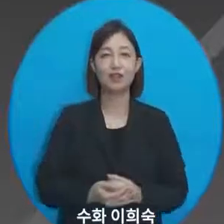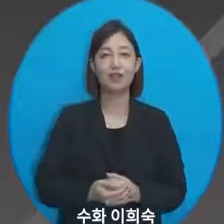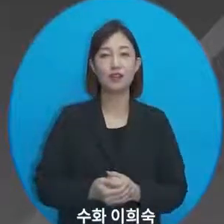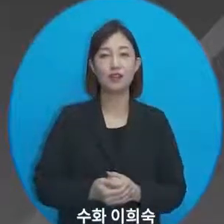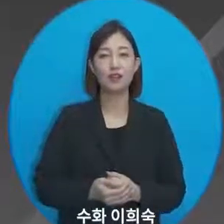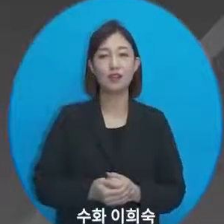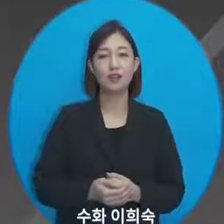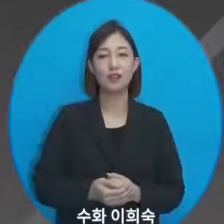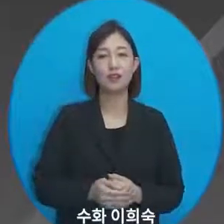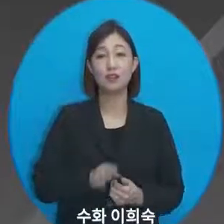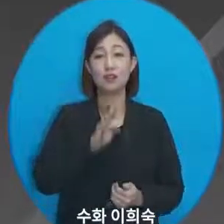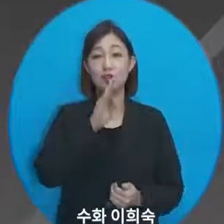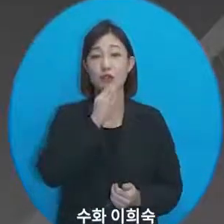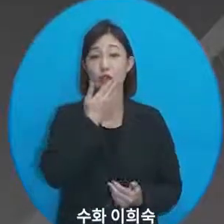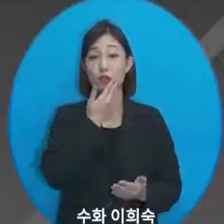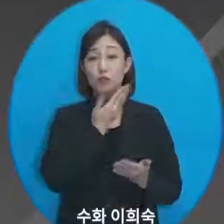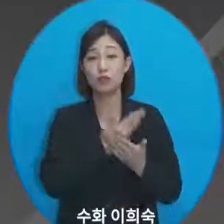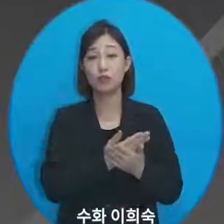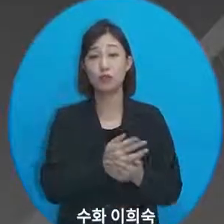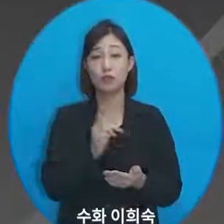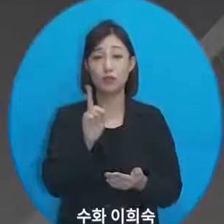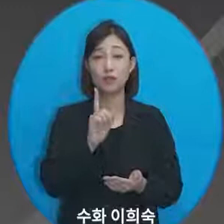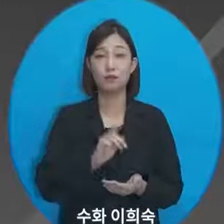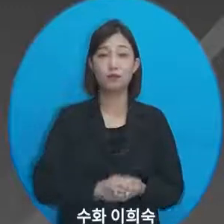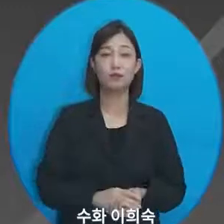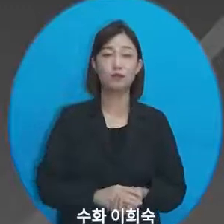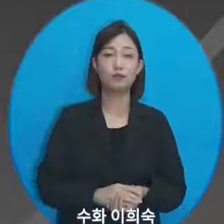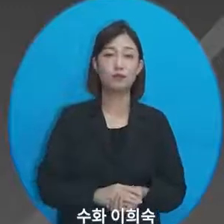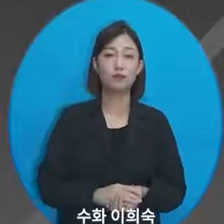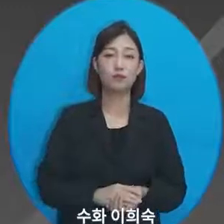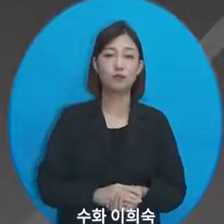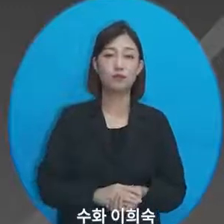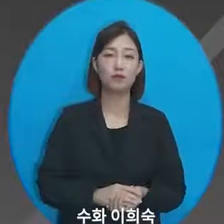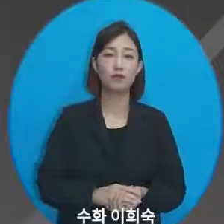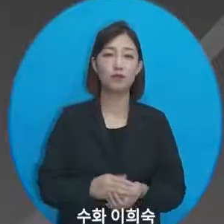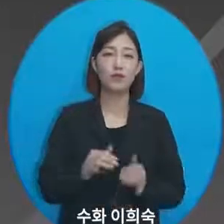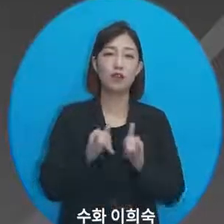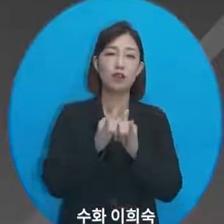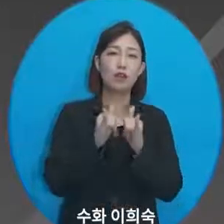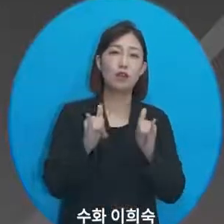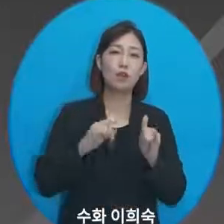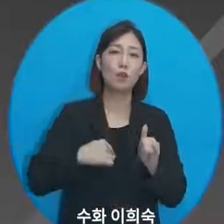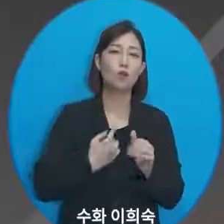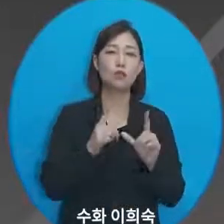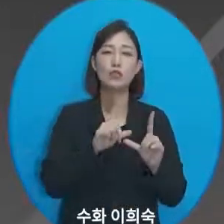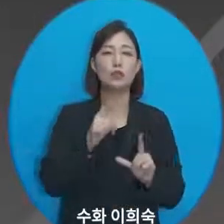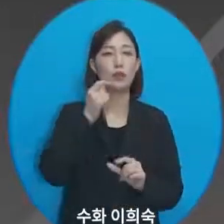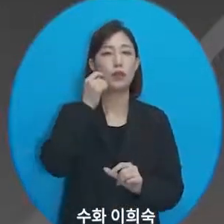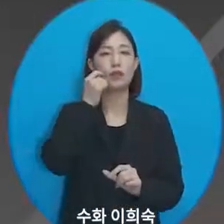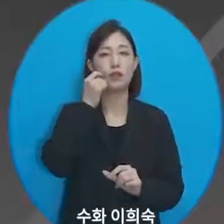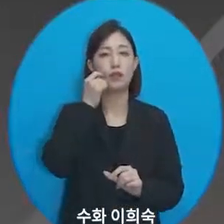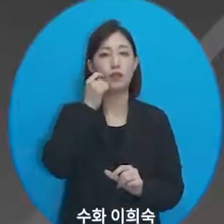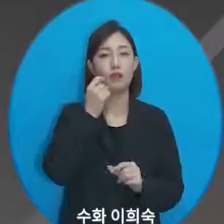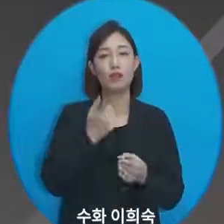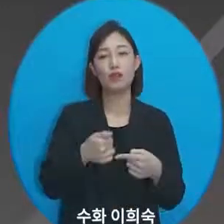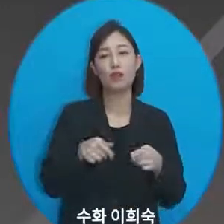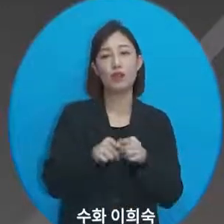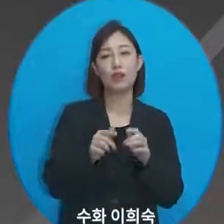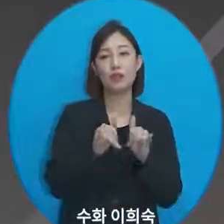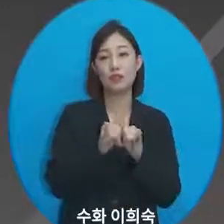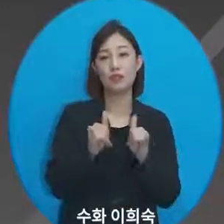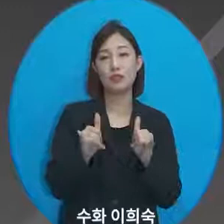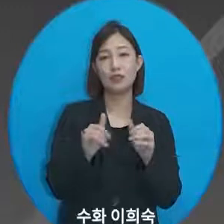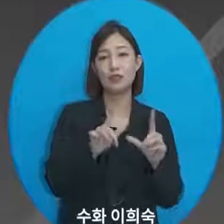가장 기본적으로 중요한데 여기에서 문제는 뭐냐? 우리는 결국 함께 살아가는 사회잖아요. 이 언택트 할 때